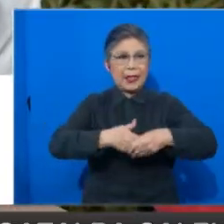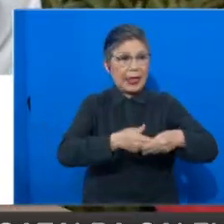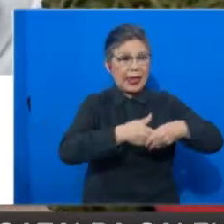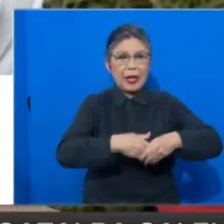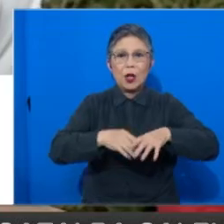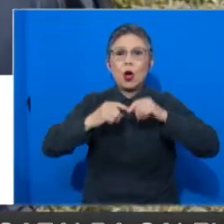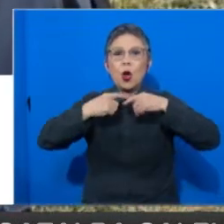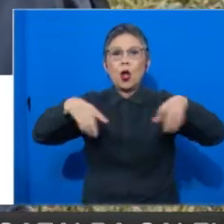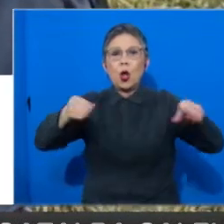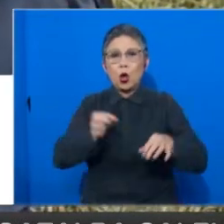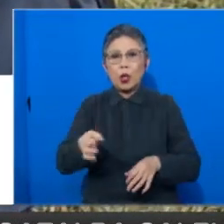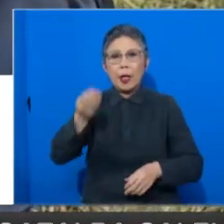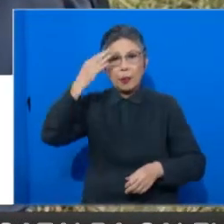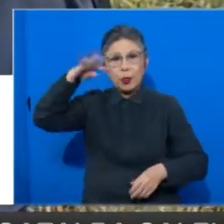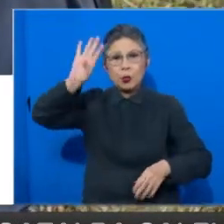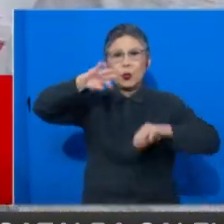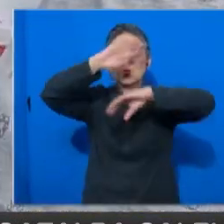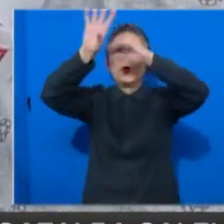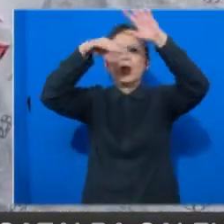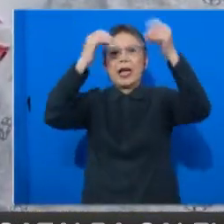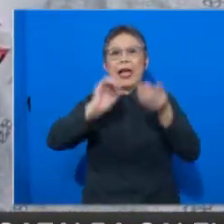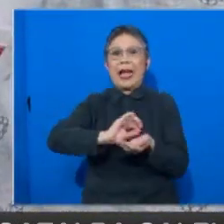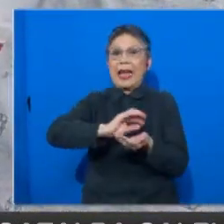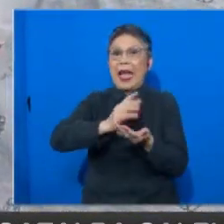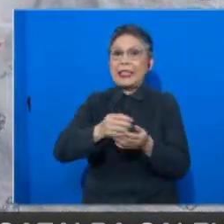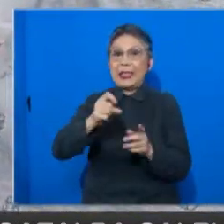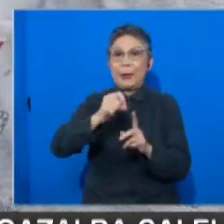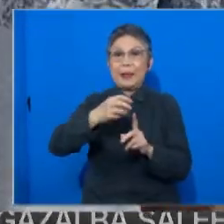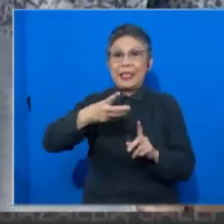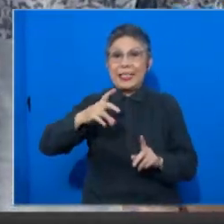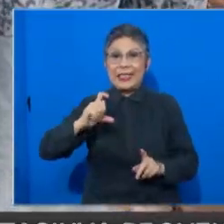masyarakat luas kota Blitar sebagai surganya nasi pecel. Tim Liputan CNN Indonesia.